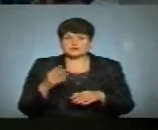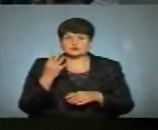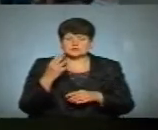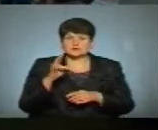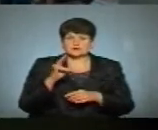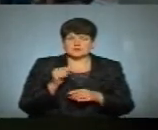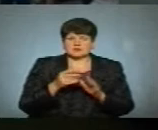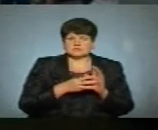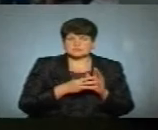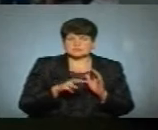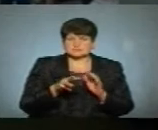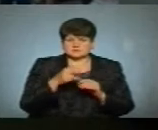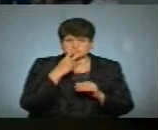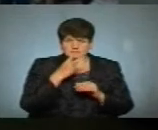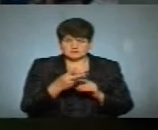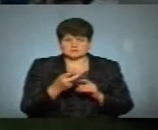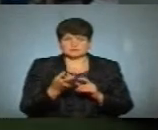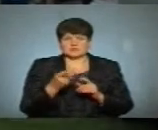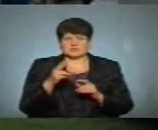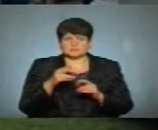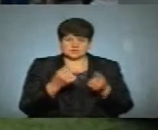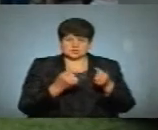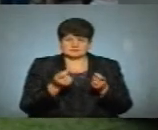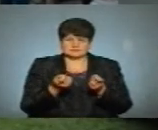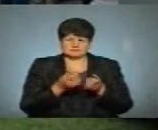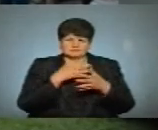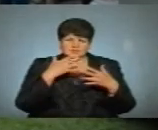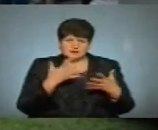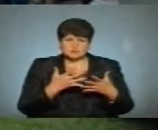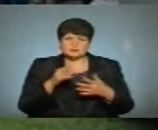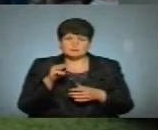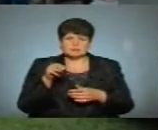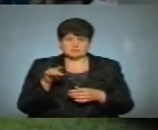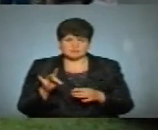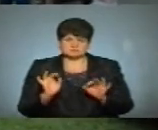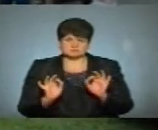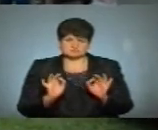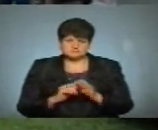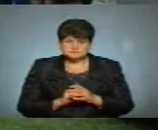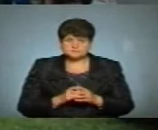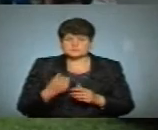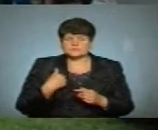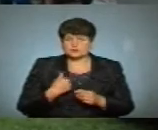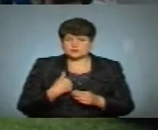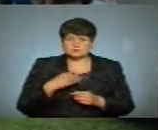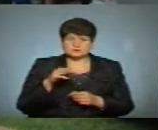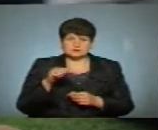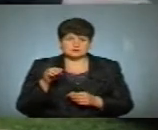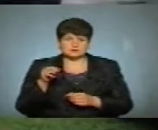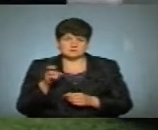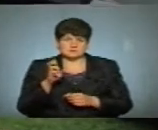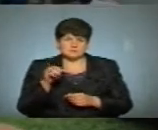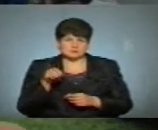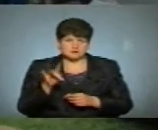8 метрів, як бачите, на джипі забагато, а на БТР чи БРДМ якраз більш-менш вистачає. Якщо ми хочемо БТР накрити так, щоб